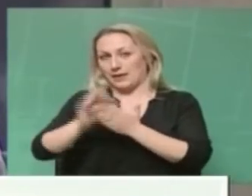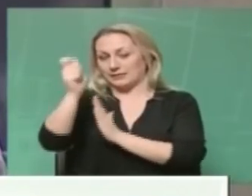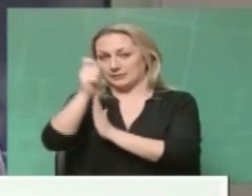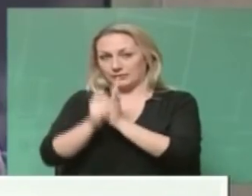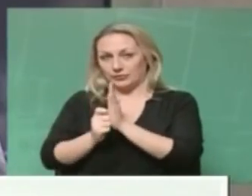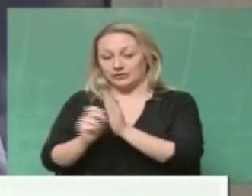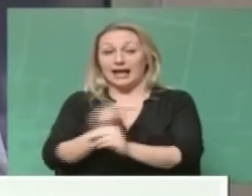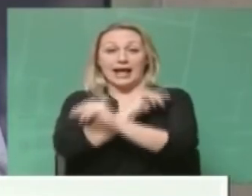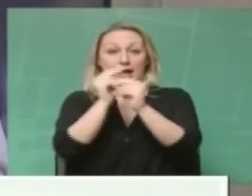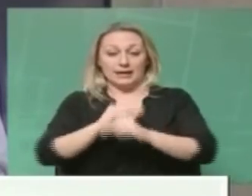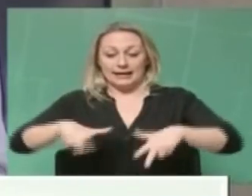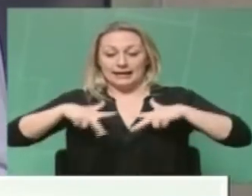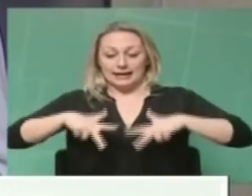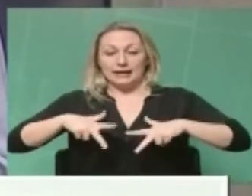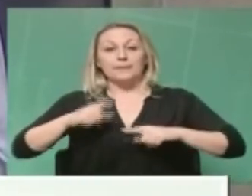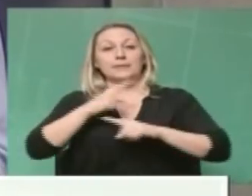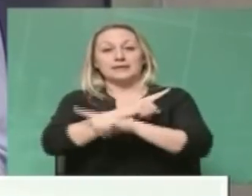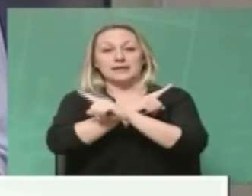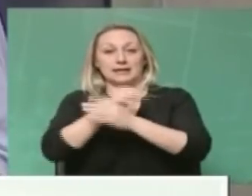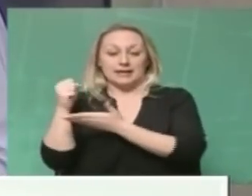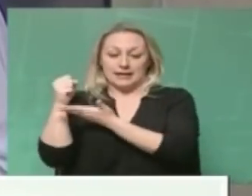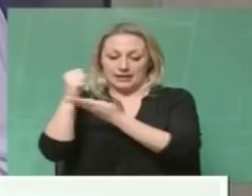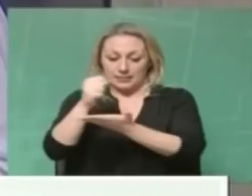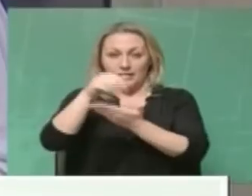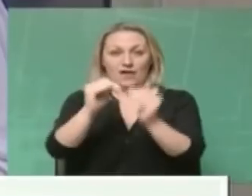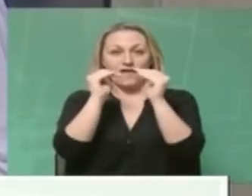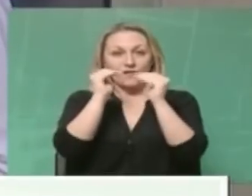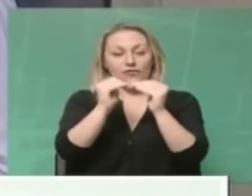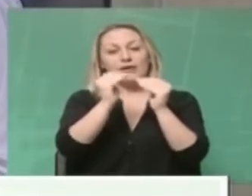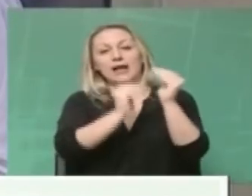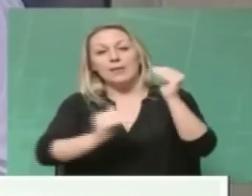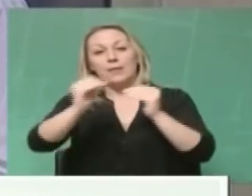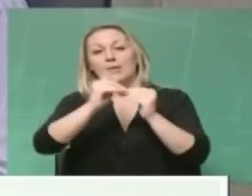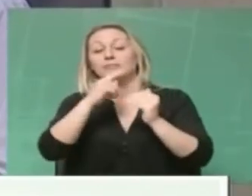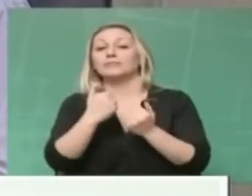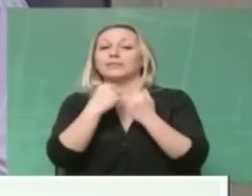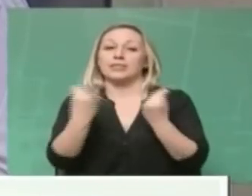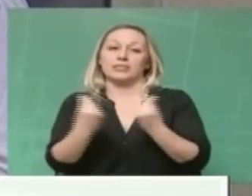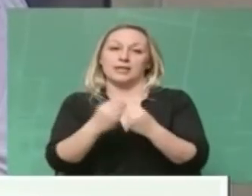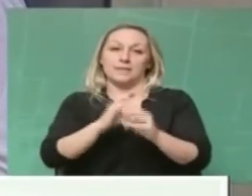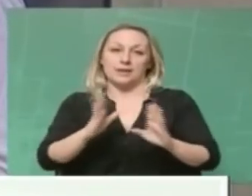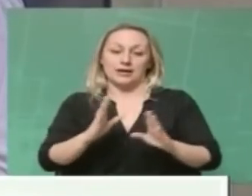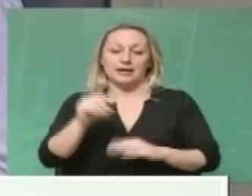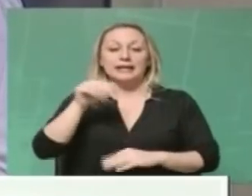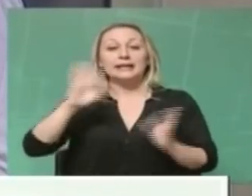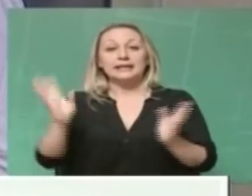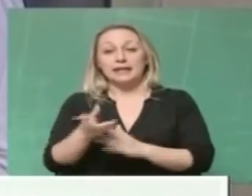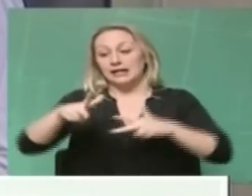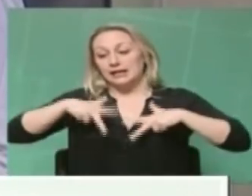μειούμενη. Κάτι το οποίο σημαίνει ανάποδα ότι τοπική διοίκηση, και αυτή είναι και η κατεύθυνση του Υπουργείου, αυτό ακούστηκε σωστά,